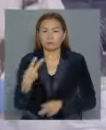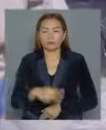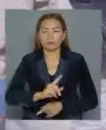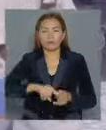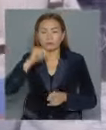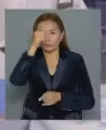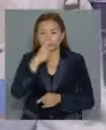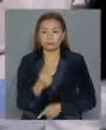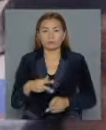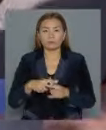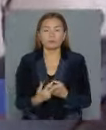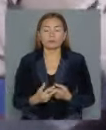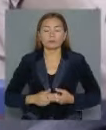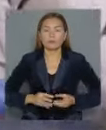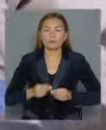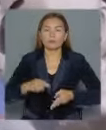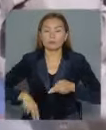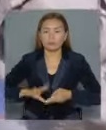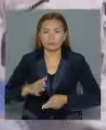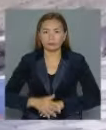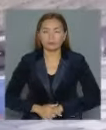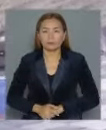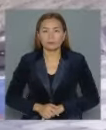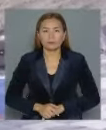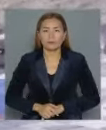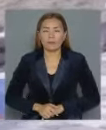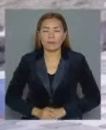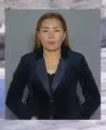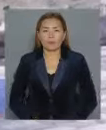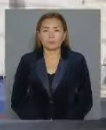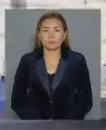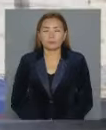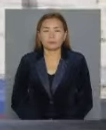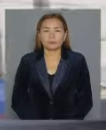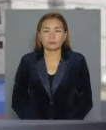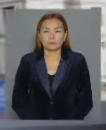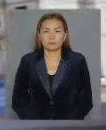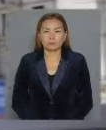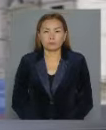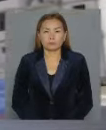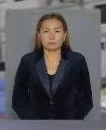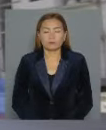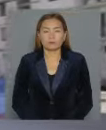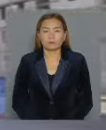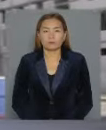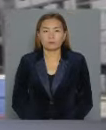келер жылдың 1-ші жартыжылдық соңында аяқтау жоспарланып отыр. Жыл жақсылық Айбек ғалым, жаңалық қызметі.